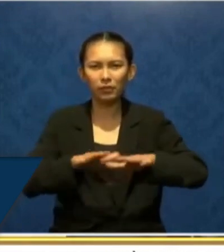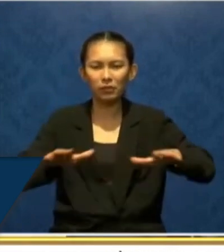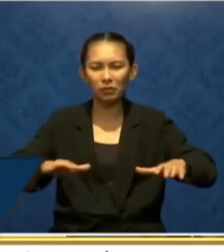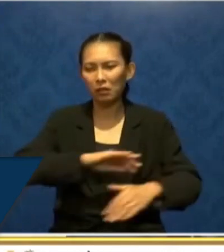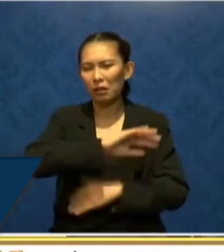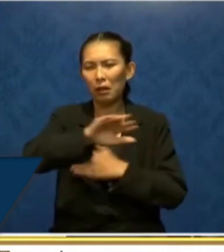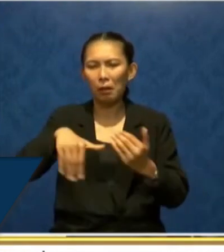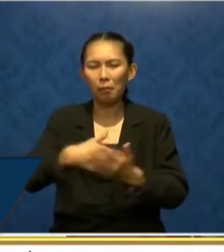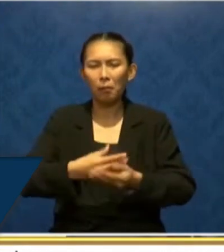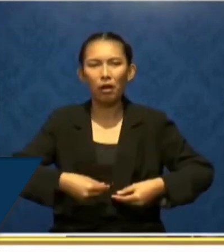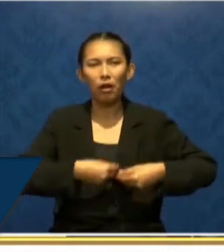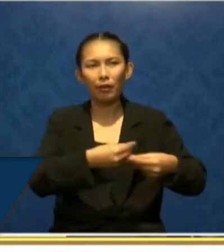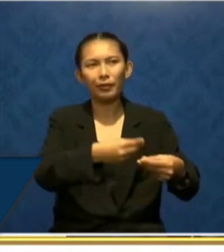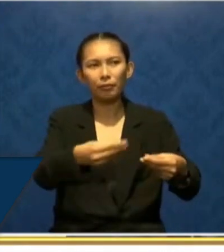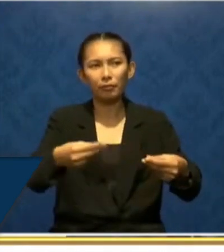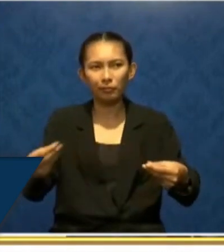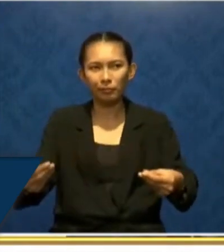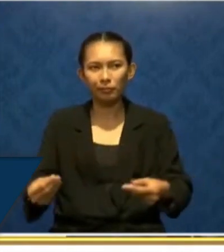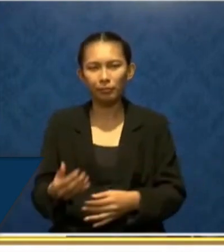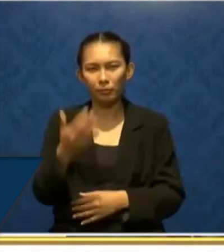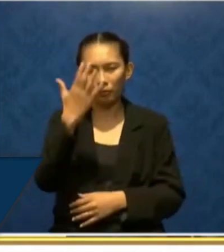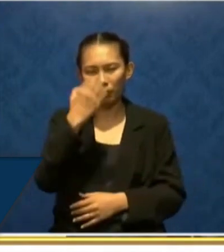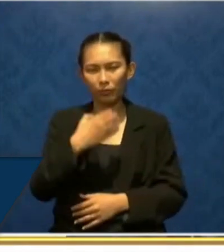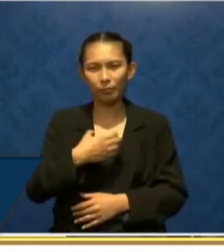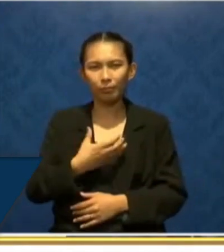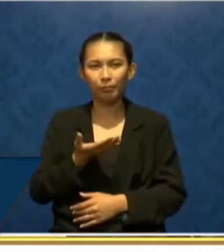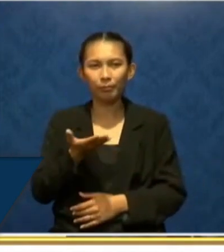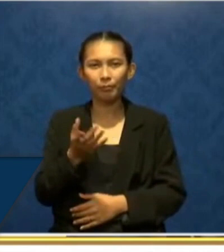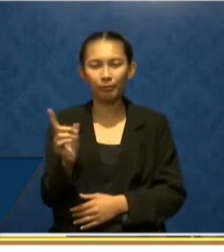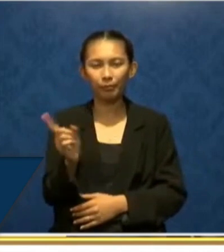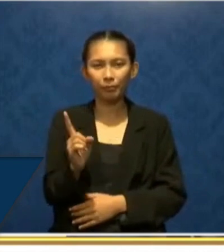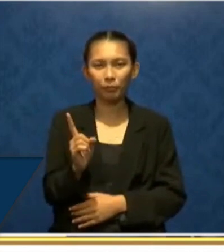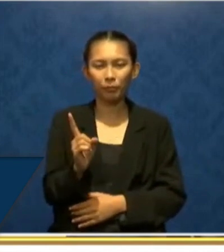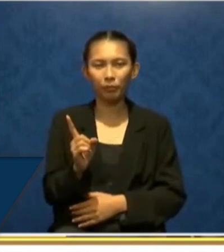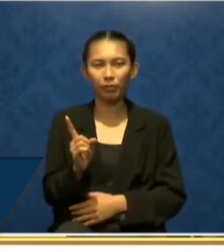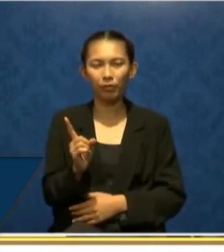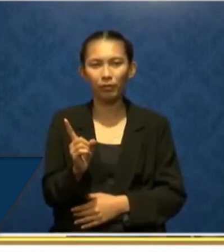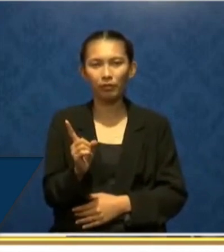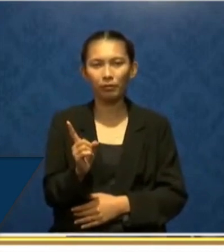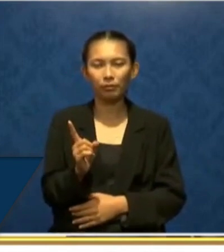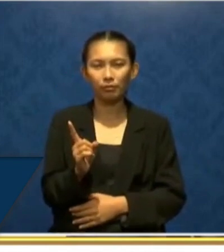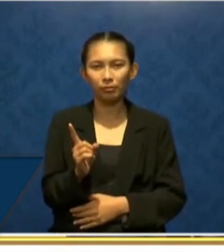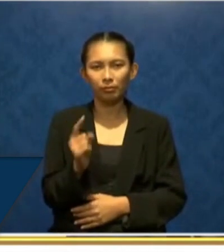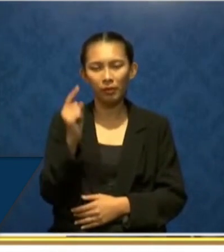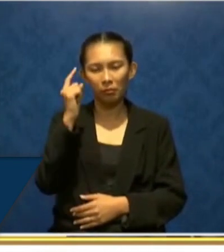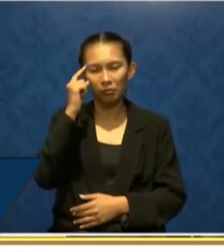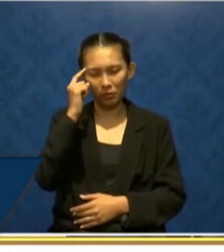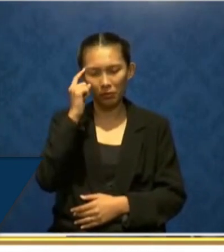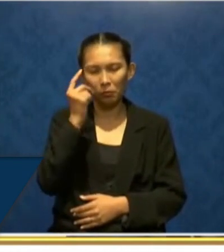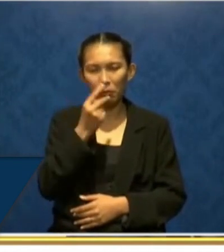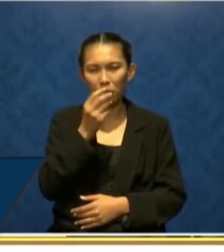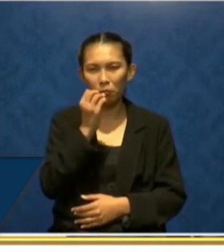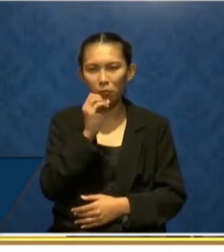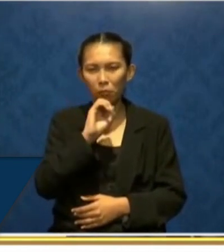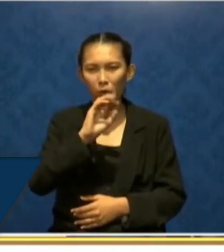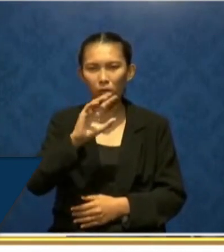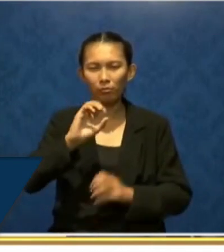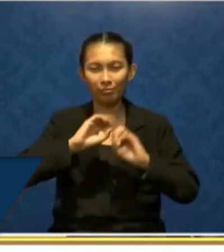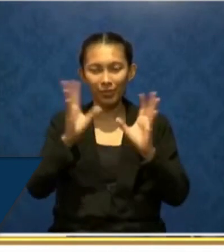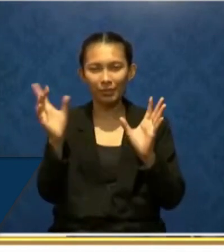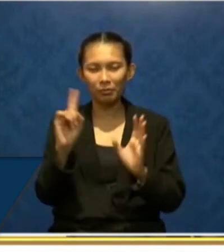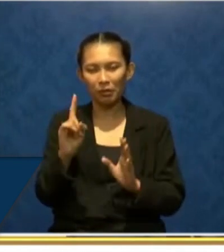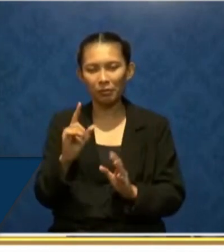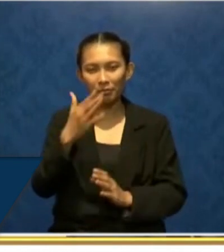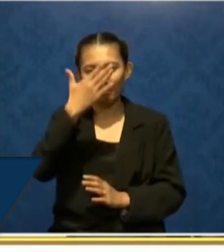ไปให้ถึงมือแต่ผมขอนั้นขอที่จะเชฟให้เห็นความคิดที่แหลมคมมากขึ้นว่าอย่าลืมนะครับ